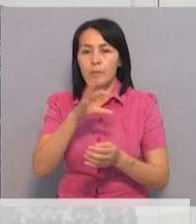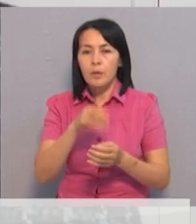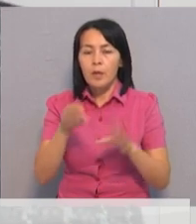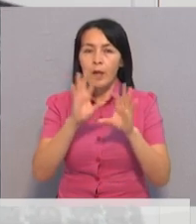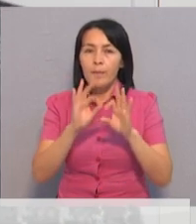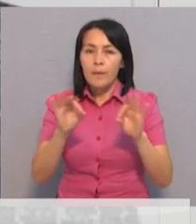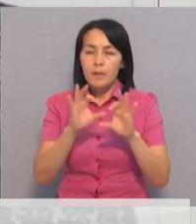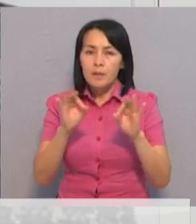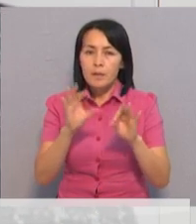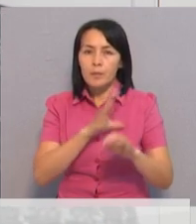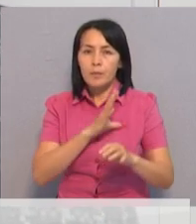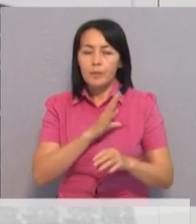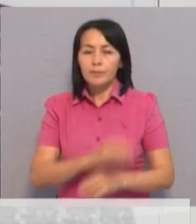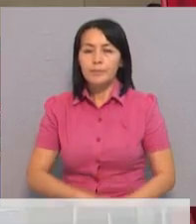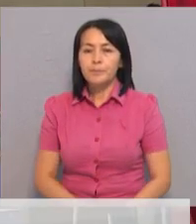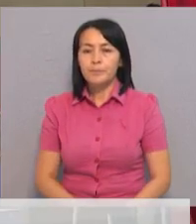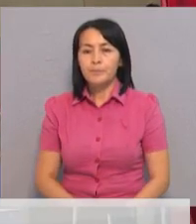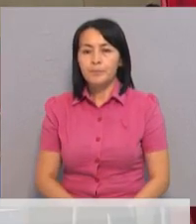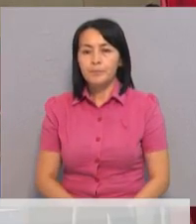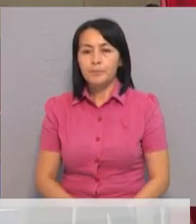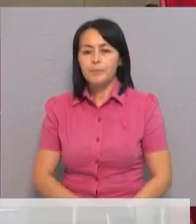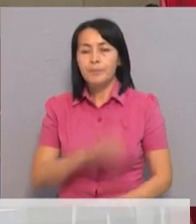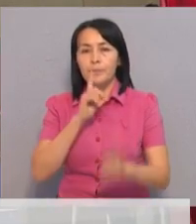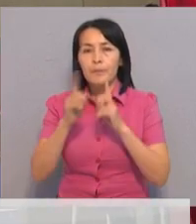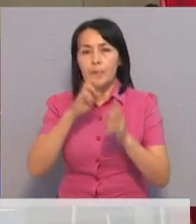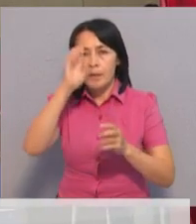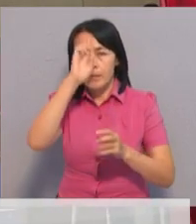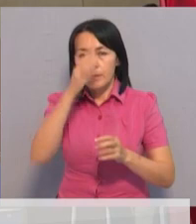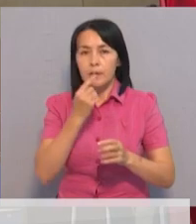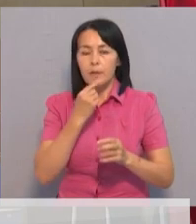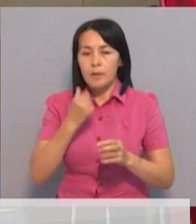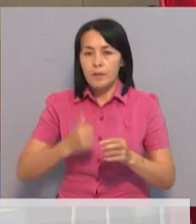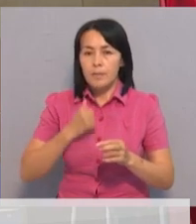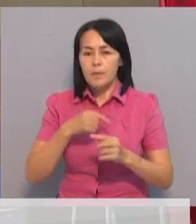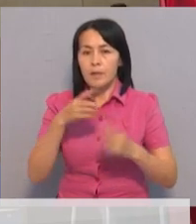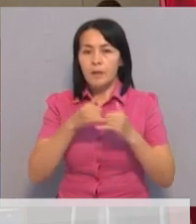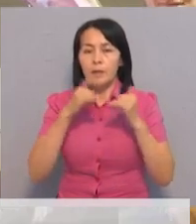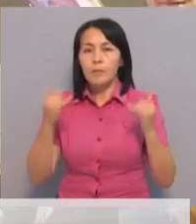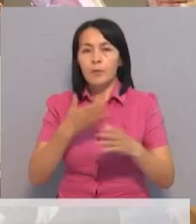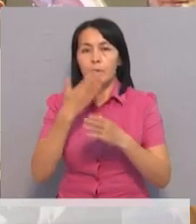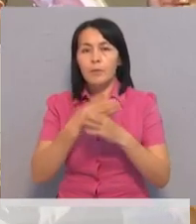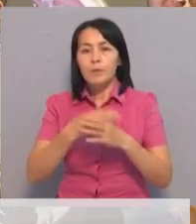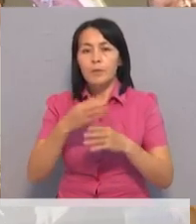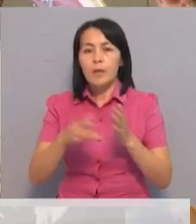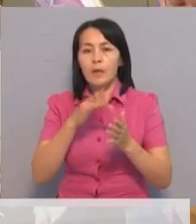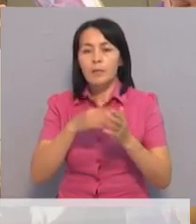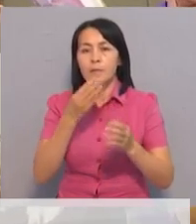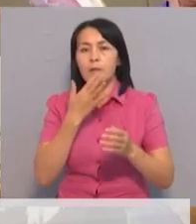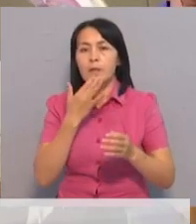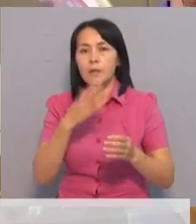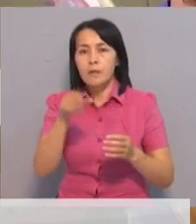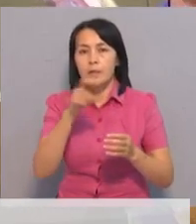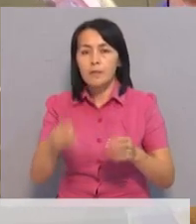туралы мәлімет ектедік. Жиын барысында мемлекеттік тілдің мәртебесін асыруға атсалысып жүрген қаламыздағы этнос